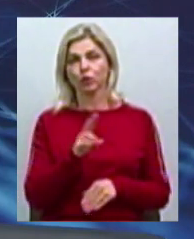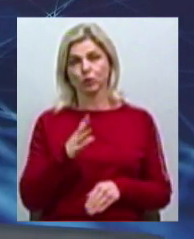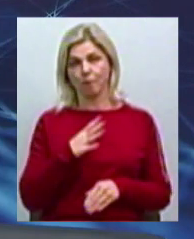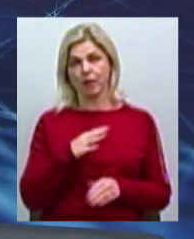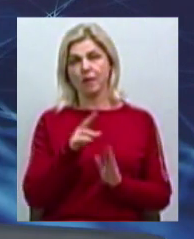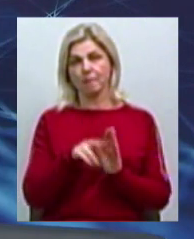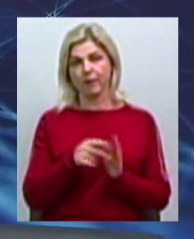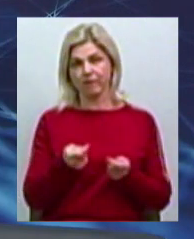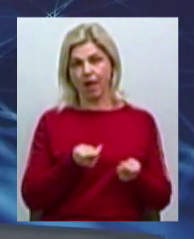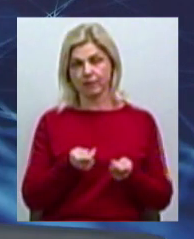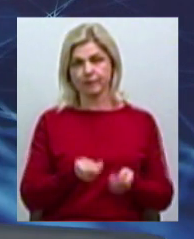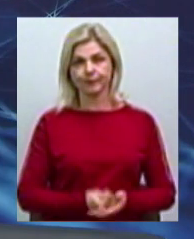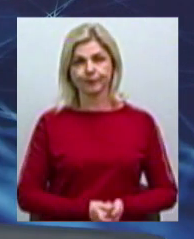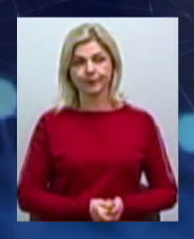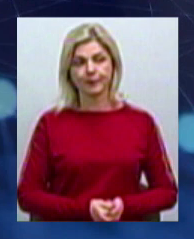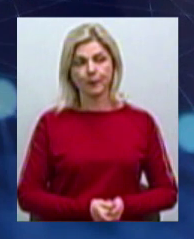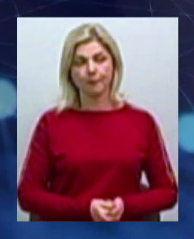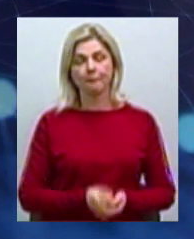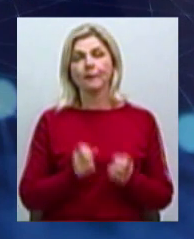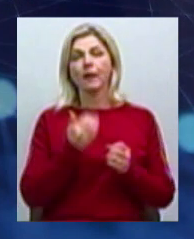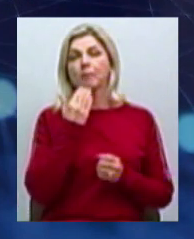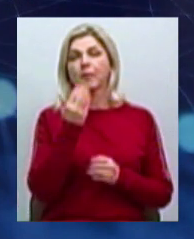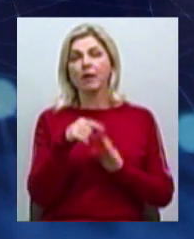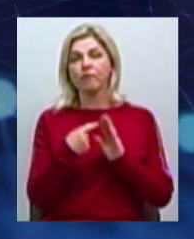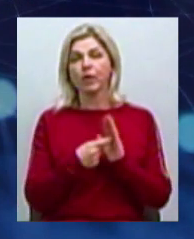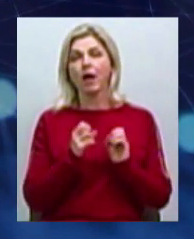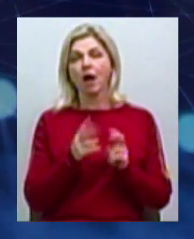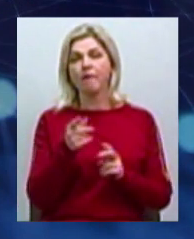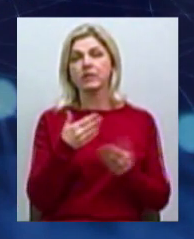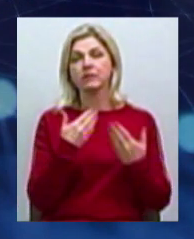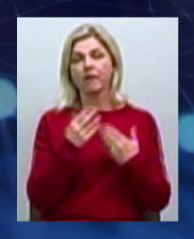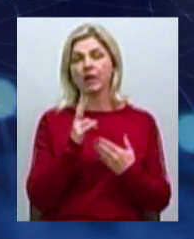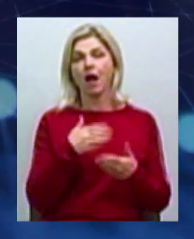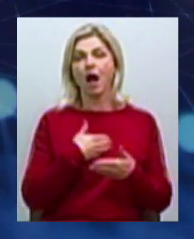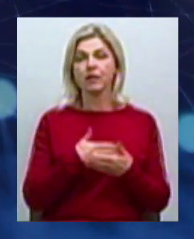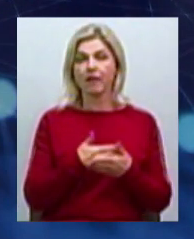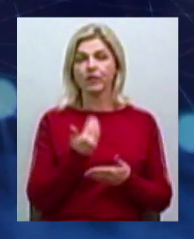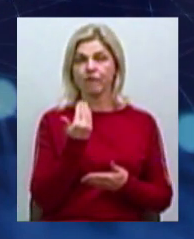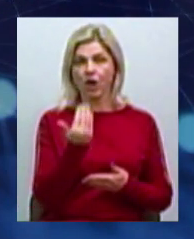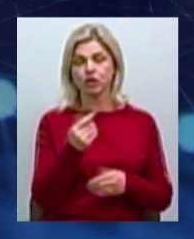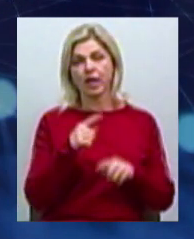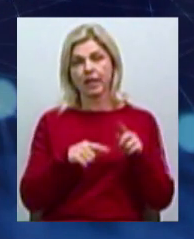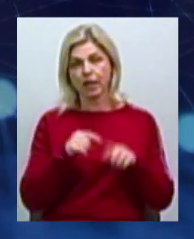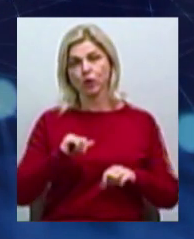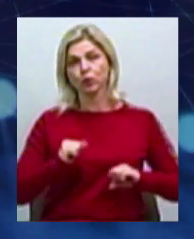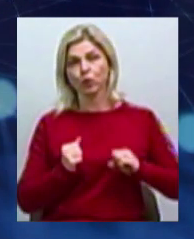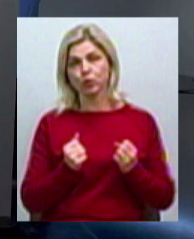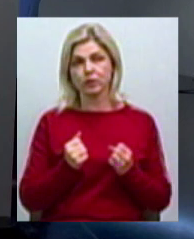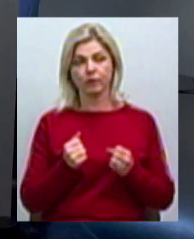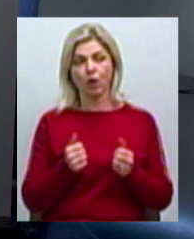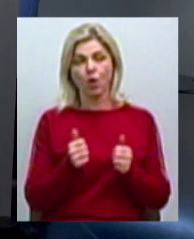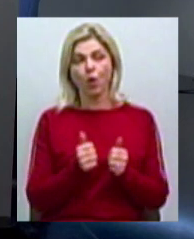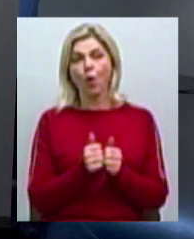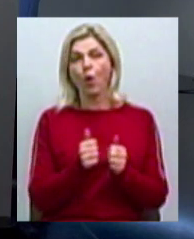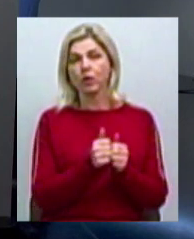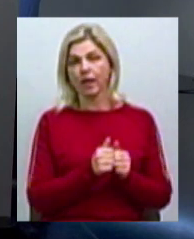владі. Як поставилися до вашої активності рідні, друзі, колеги?